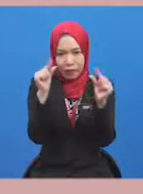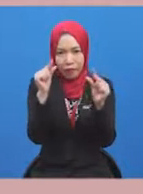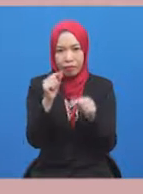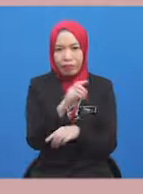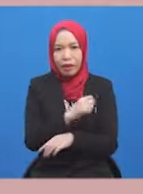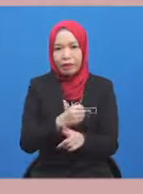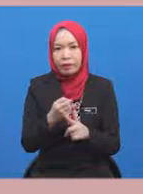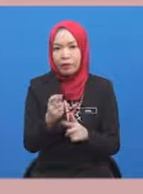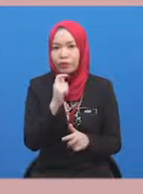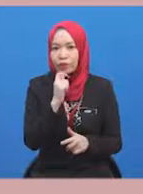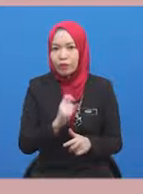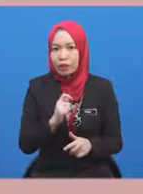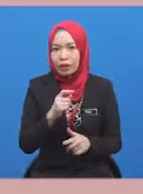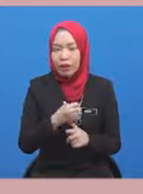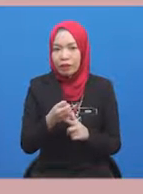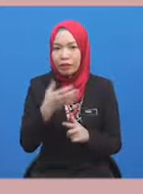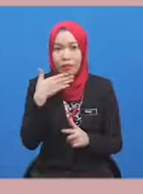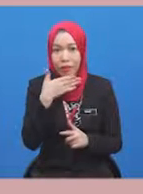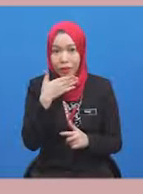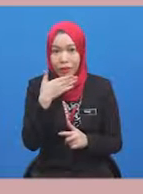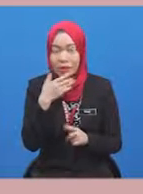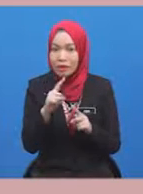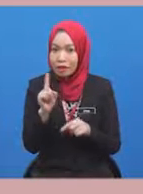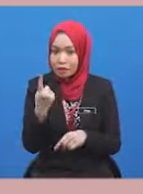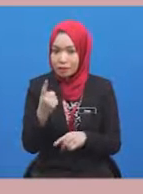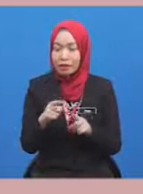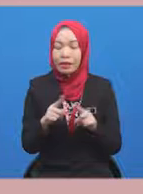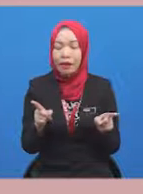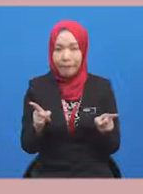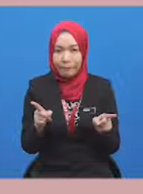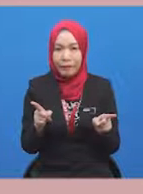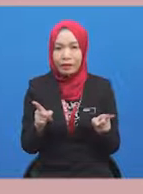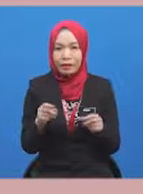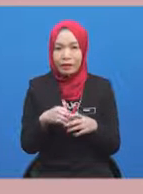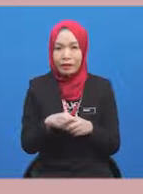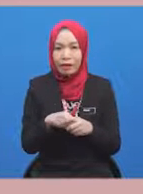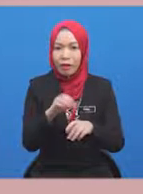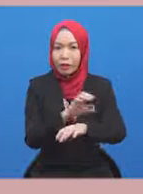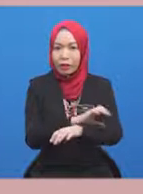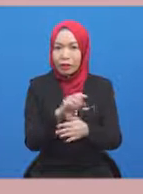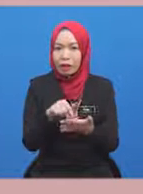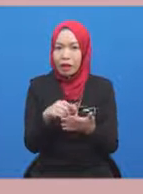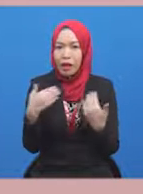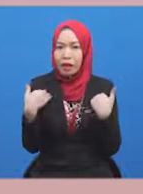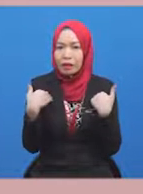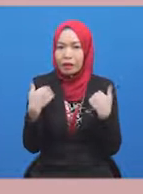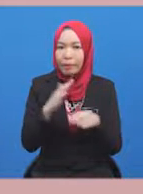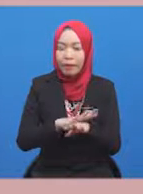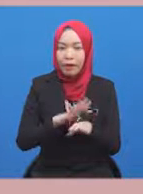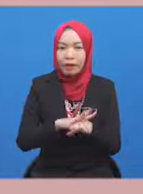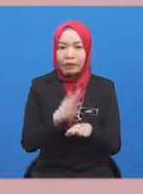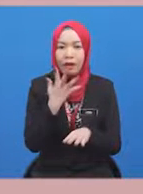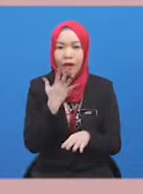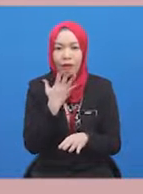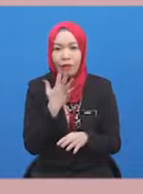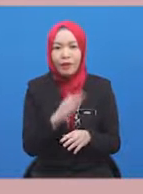muda. Tetapi, dalam istilah grafik, terdapat pelbagai warna biru yang mempunyai kod